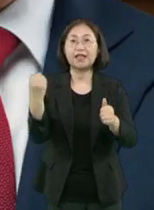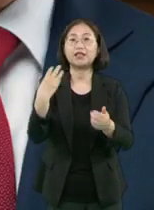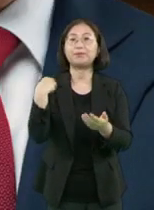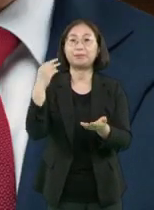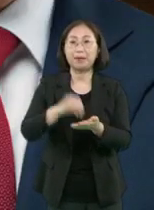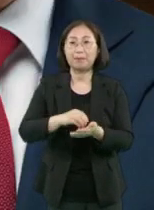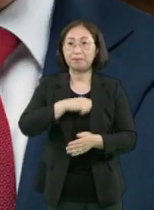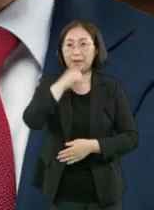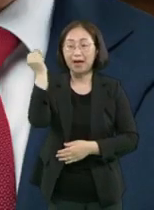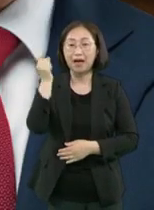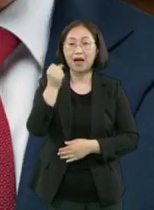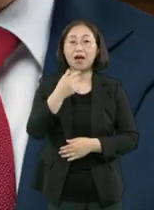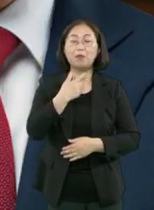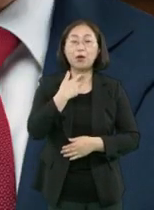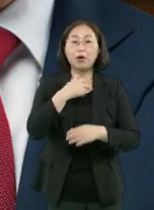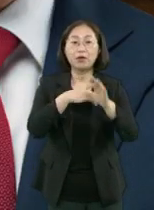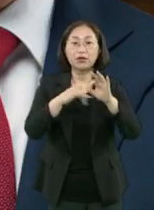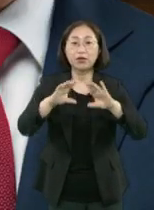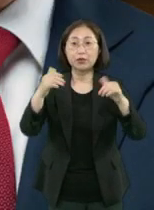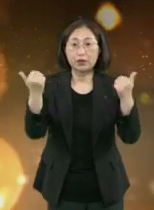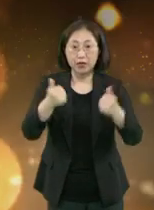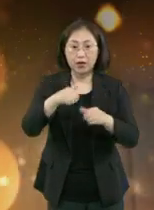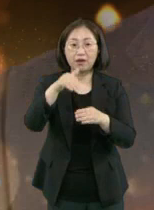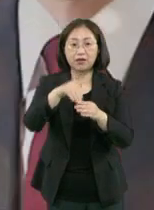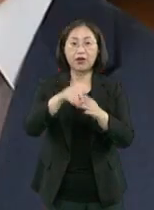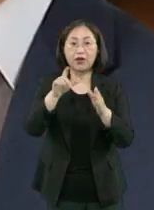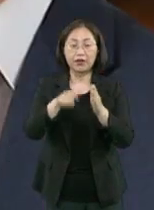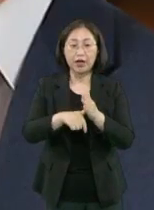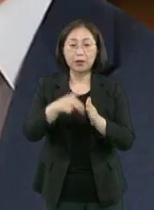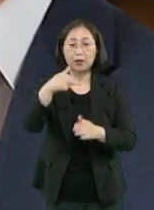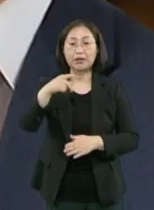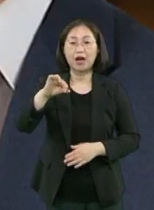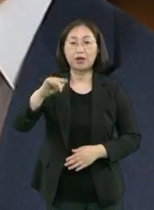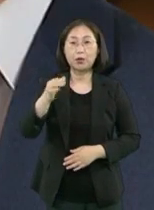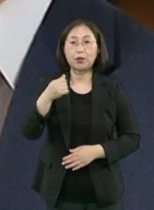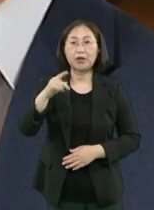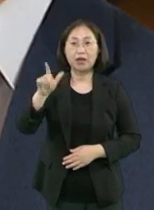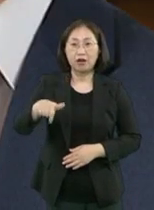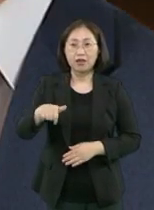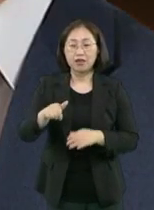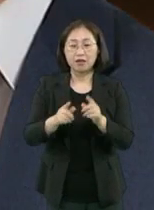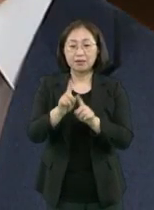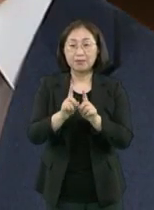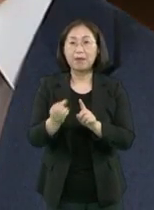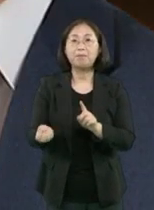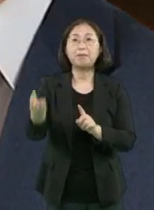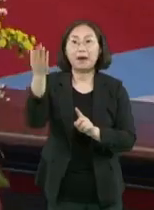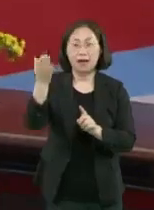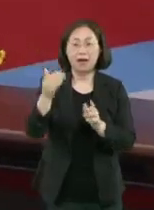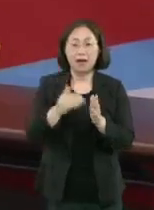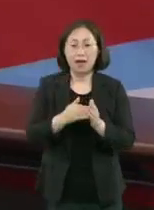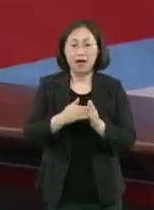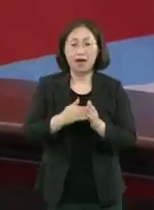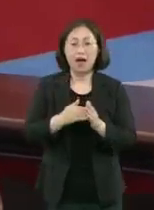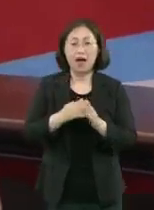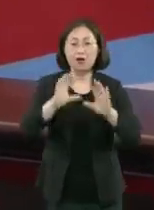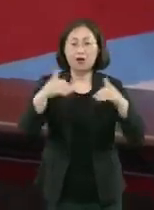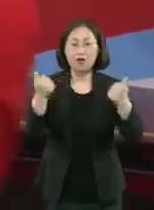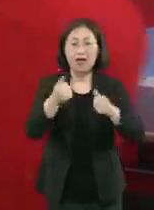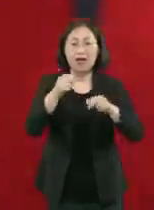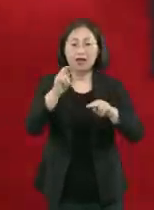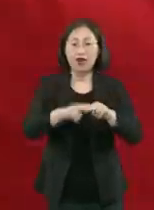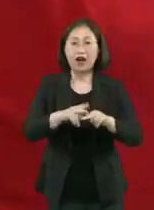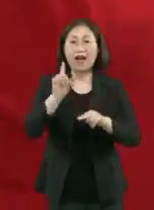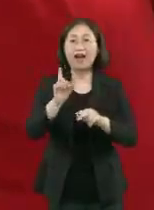되찾았습니다. 보령서천 국회의원 보궐선거에서도 장동혁 후보가 극적으로 승리하면서 국회 의석수를 한 석